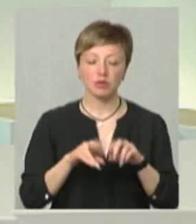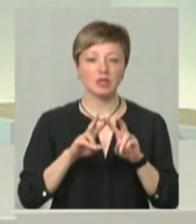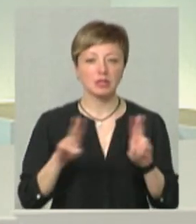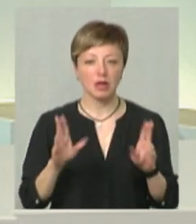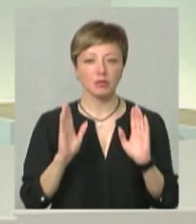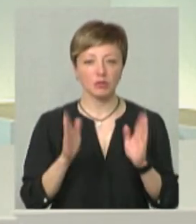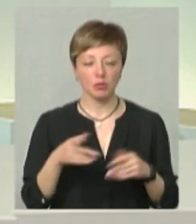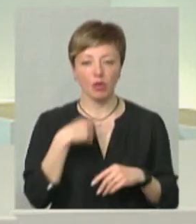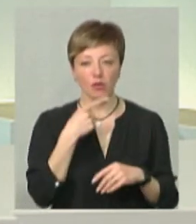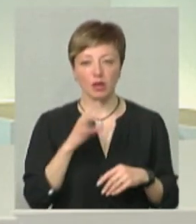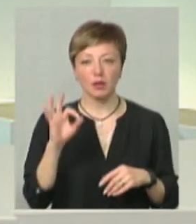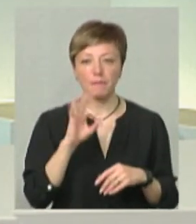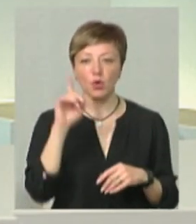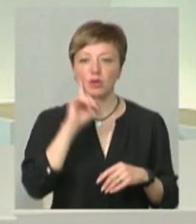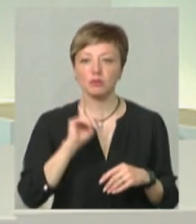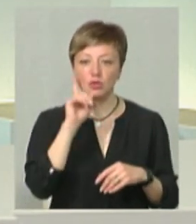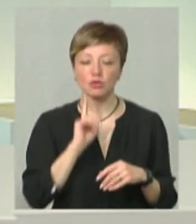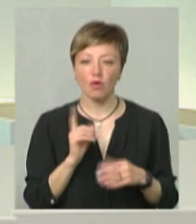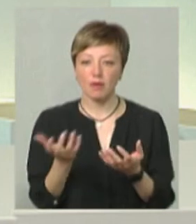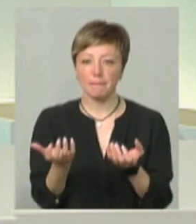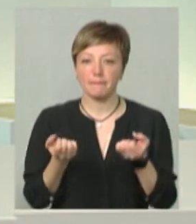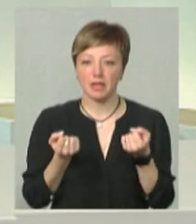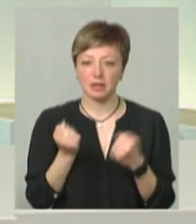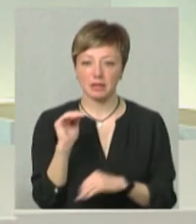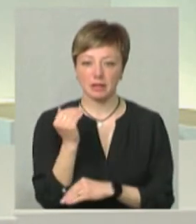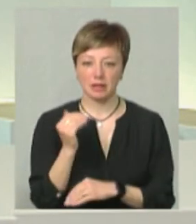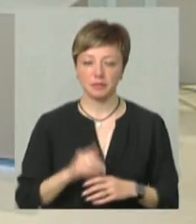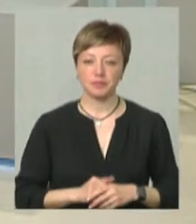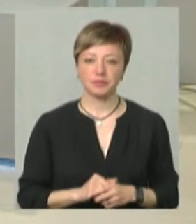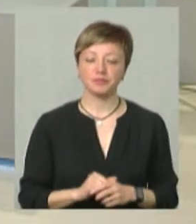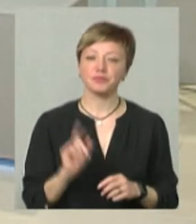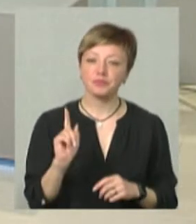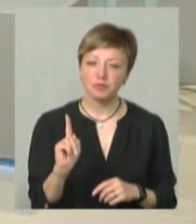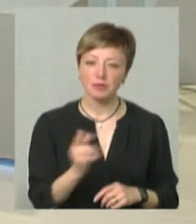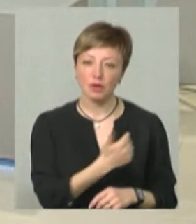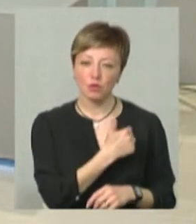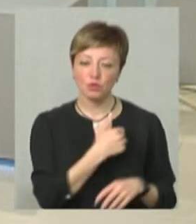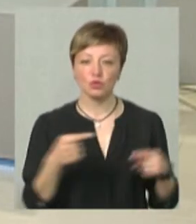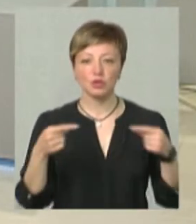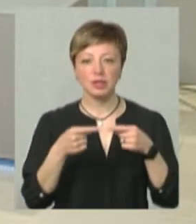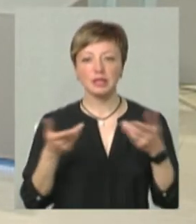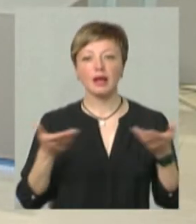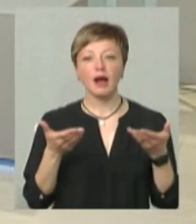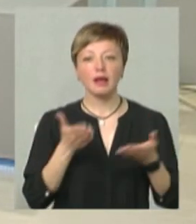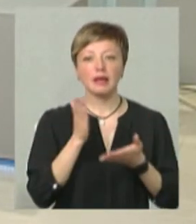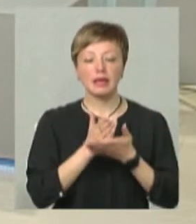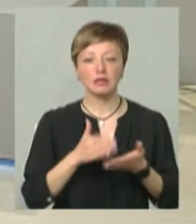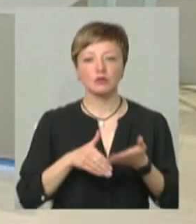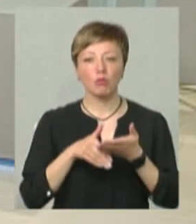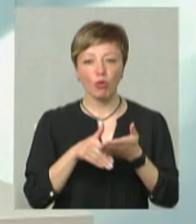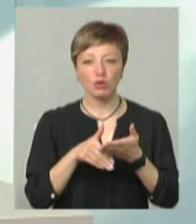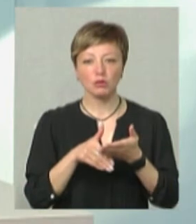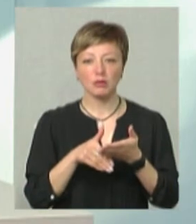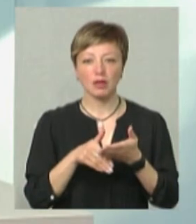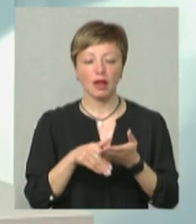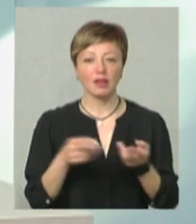і будемо говорити про тимчасовий прихисток для дитини. Отут я хочу уточнити, які є способи